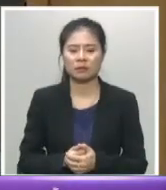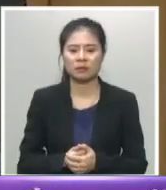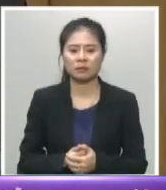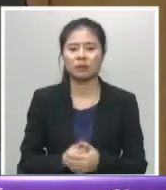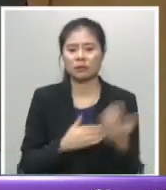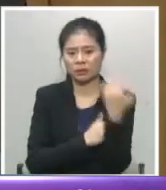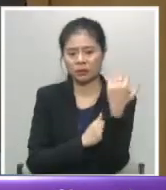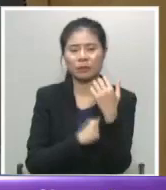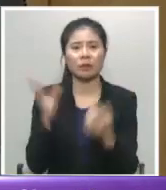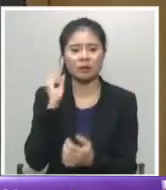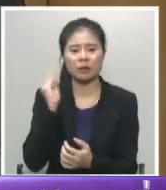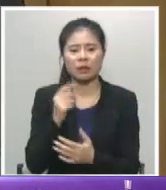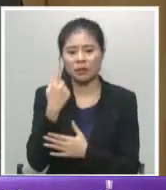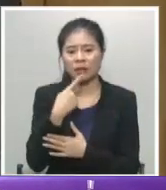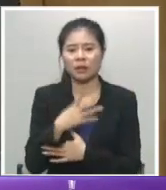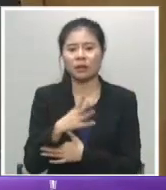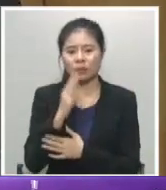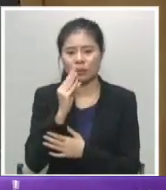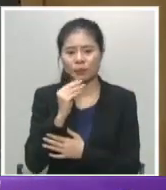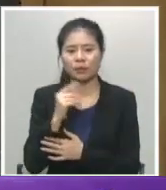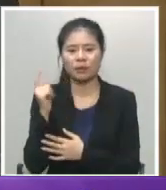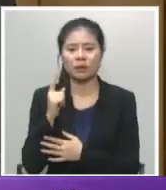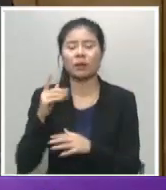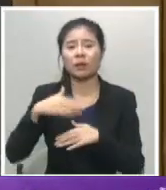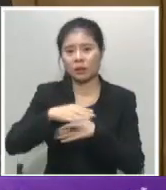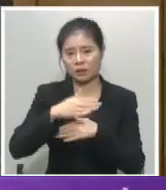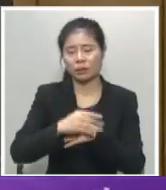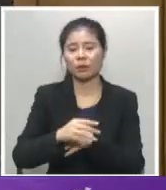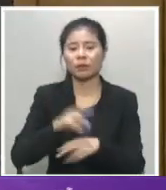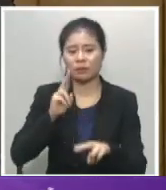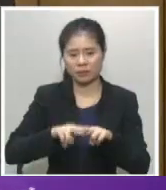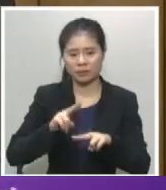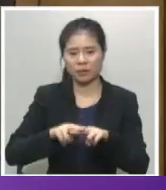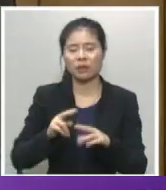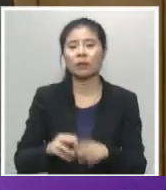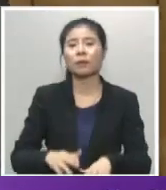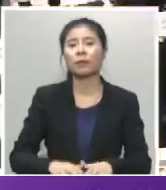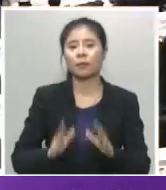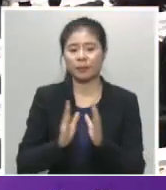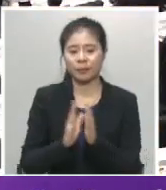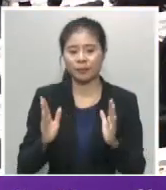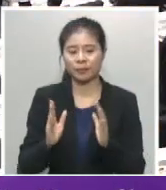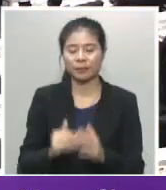วีก็มีใครจะพูดถึงผมก็พูดไปเลยนะครับผมฟังอยู่ข้างนอกตรงนี้ก่อนขอพักสักครู่ครับขอบคุณครับ